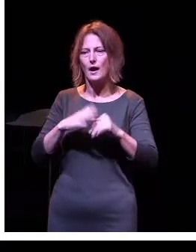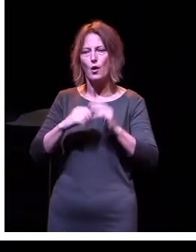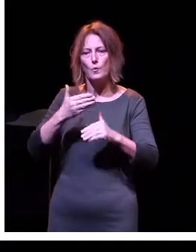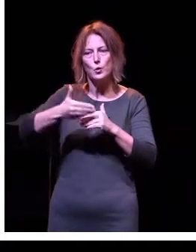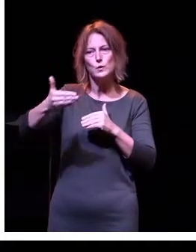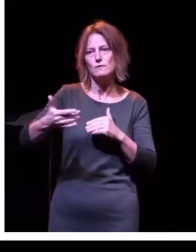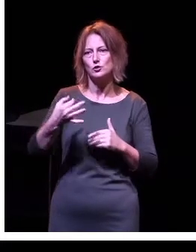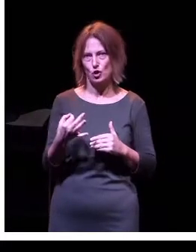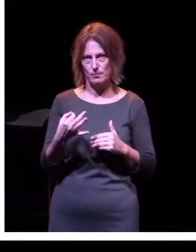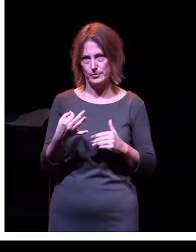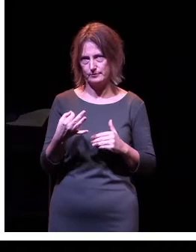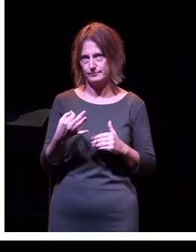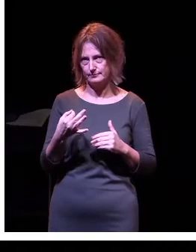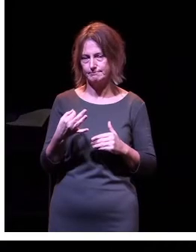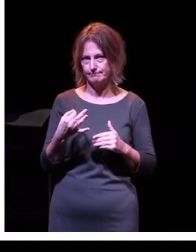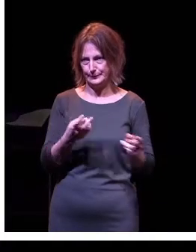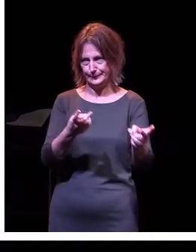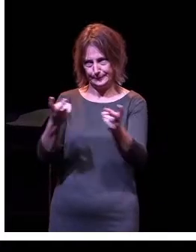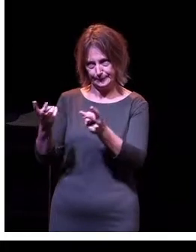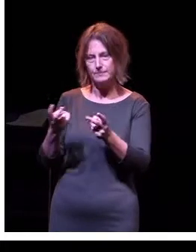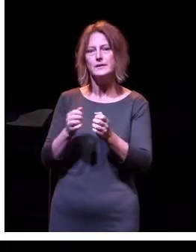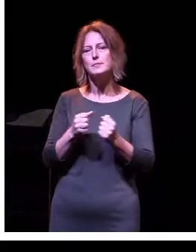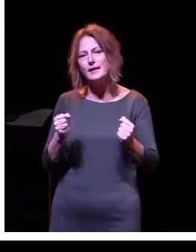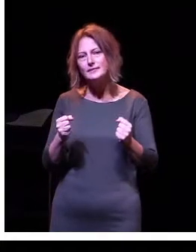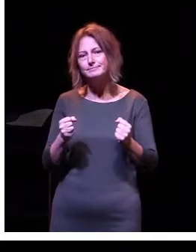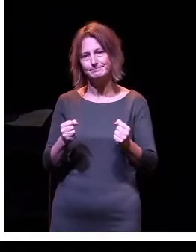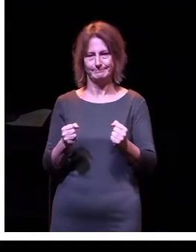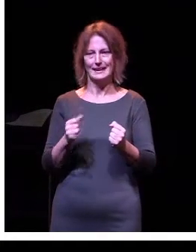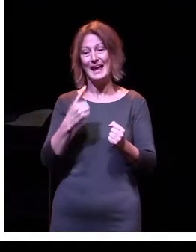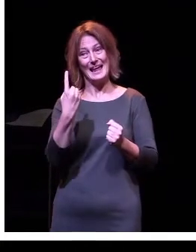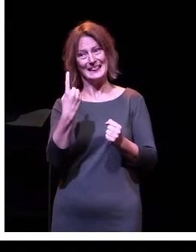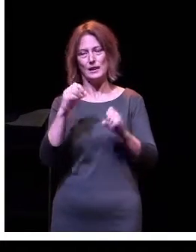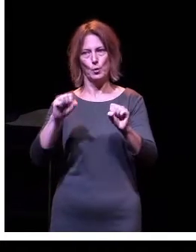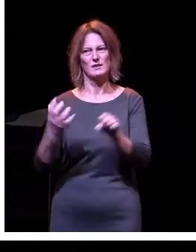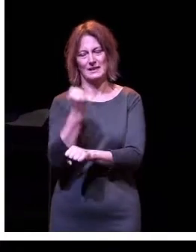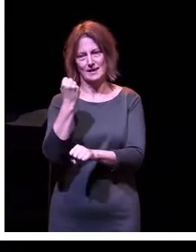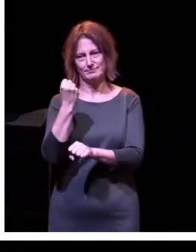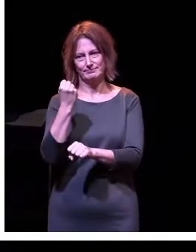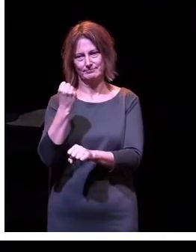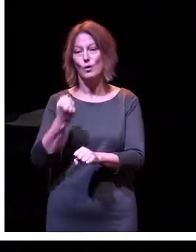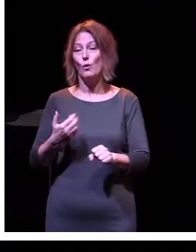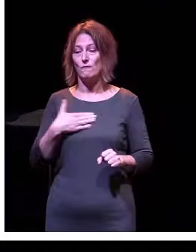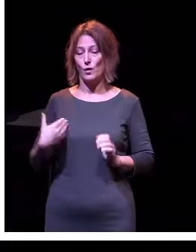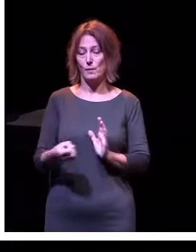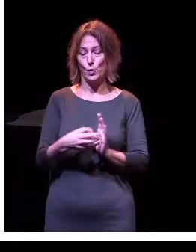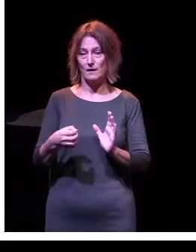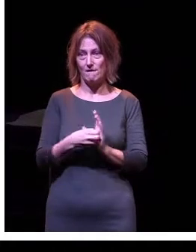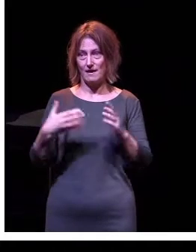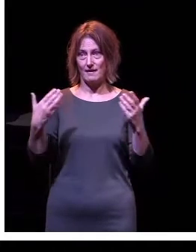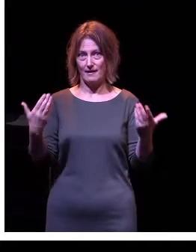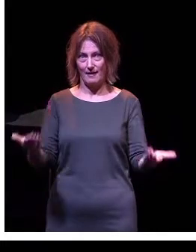Men som sagt, the winner takes it all och här kommer motiveringen.